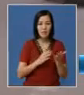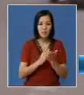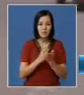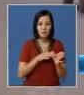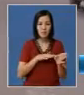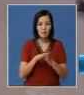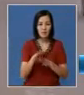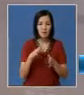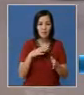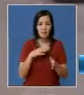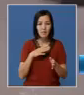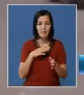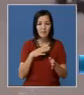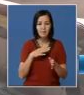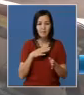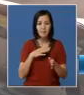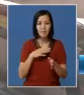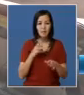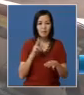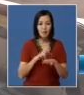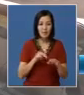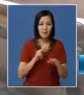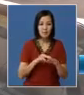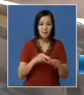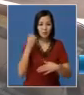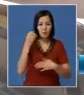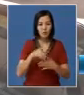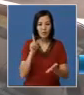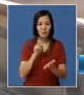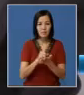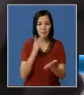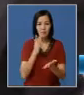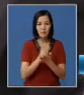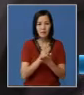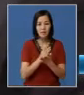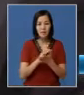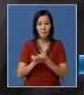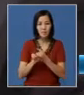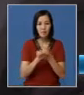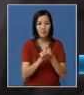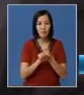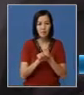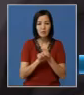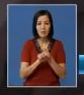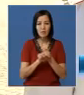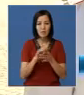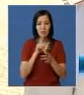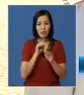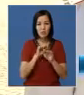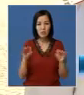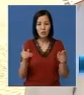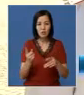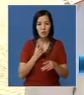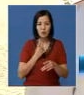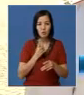келеді. Отан деп от кешуден аянбайтын оғландар үшін ортақ бір міндет бар. Ол бейбіт елдің тыныштығын күзету.